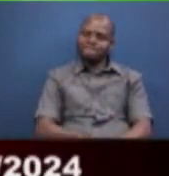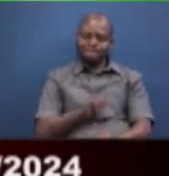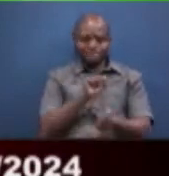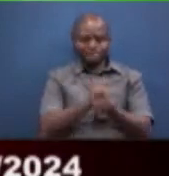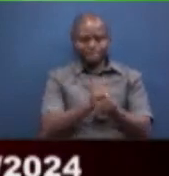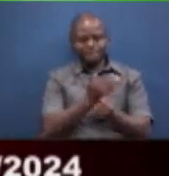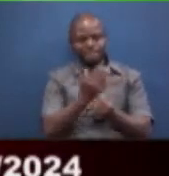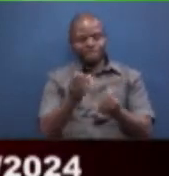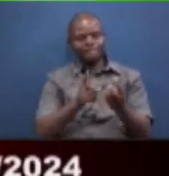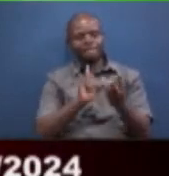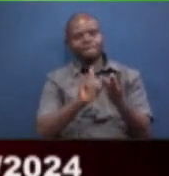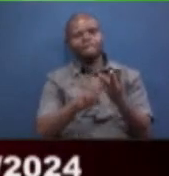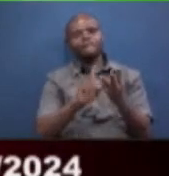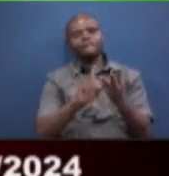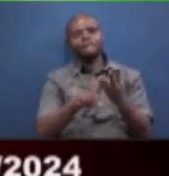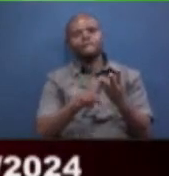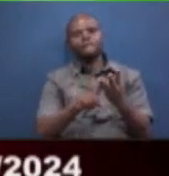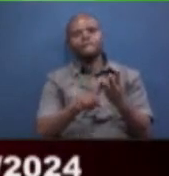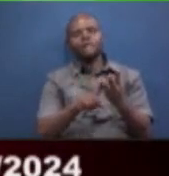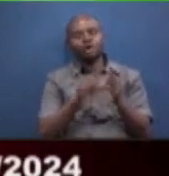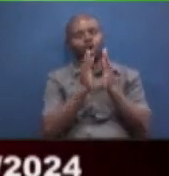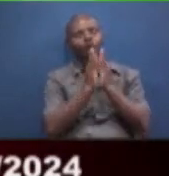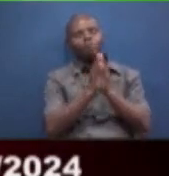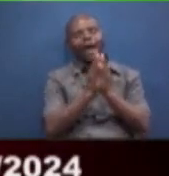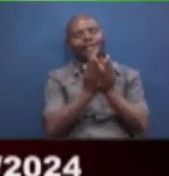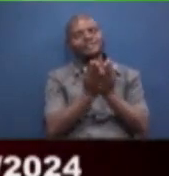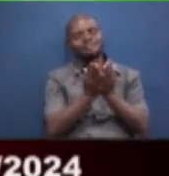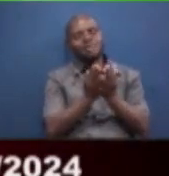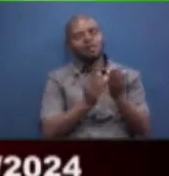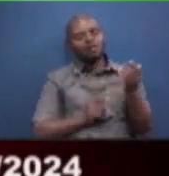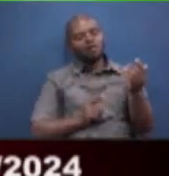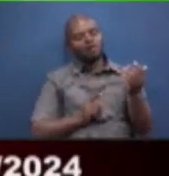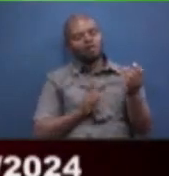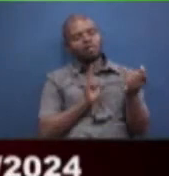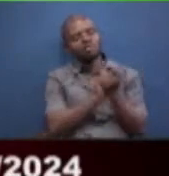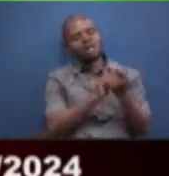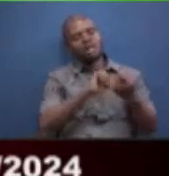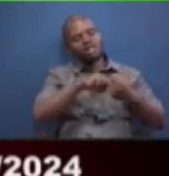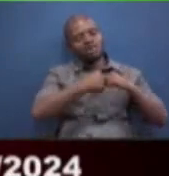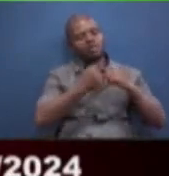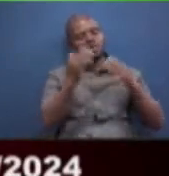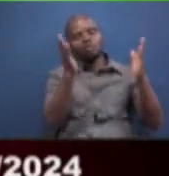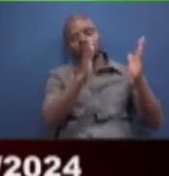Jambo lingine la tatu ni kwa waombaji wanapokutana na changamoto